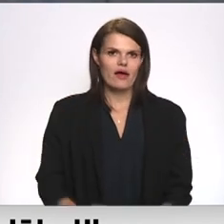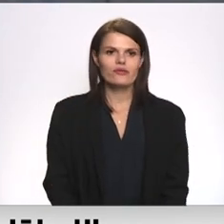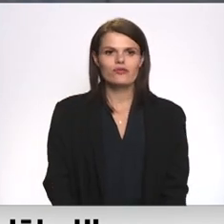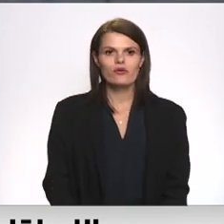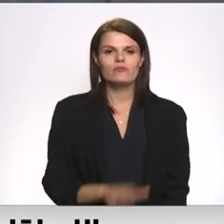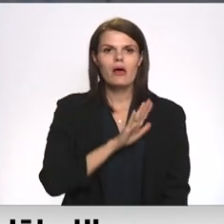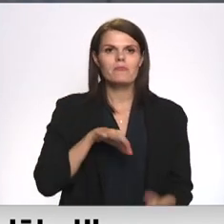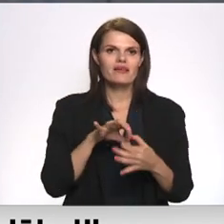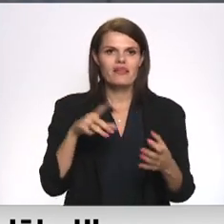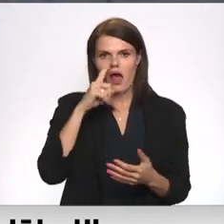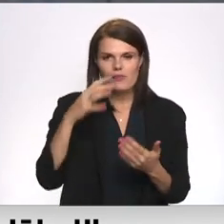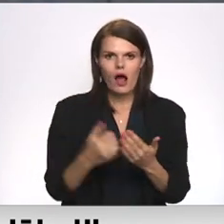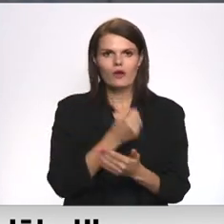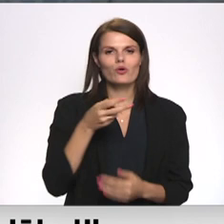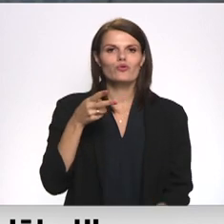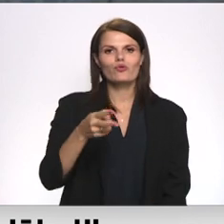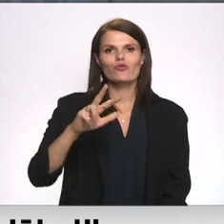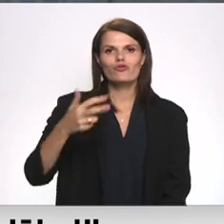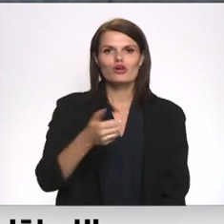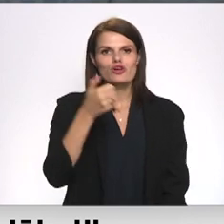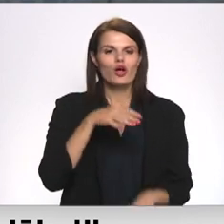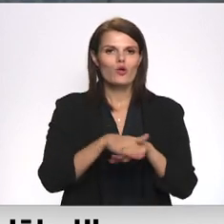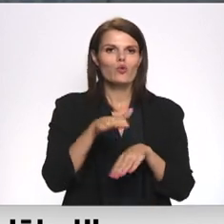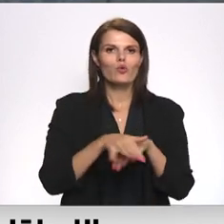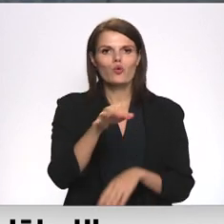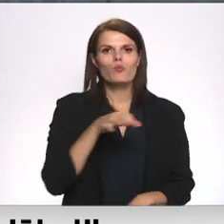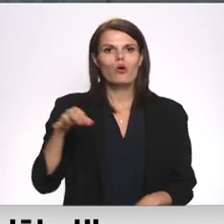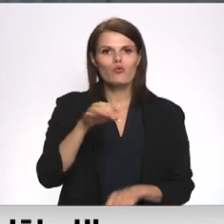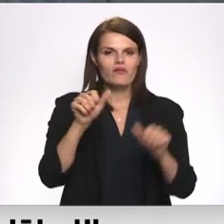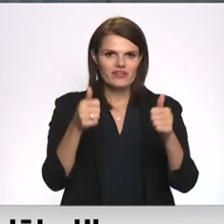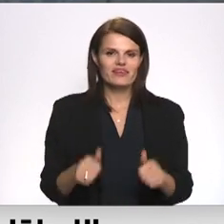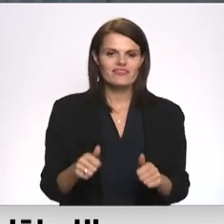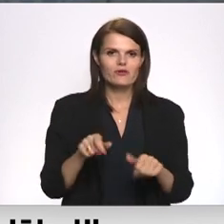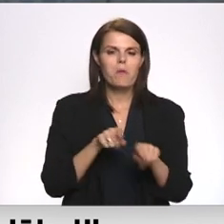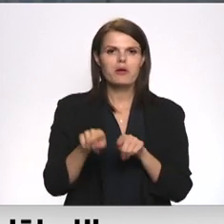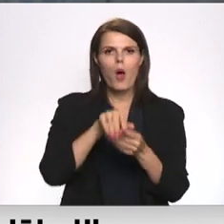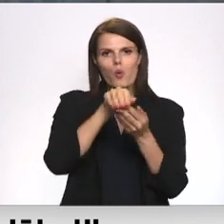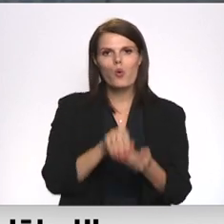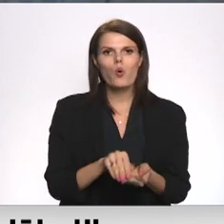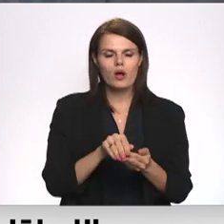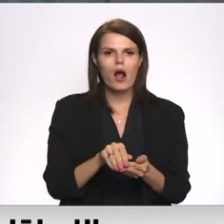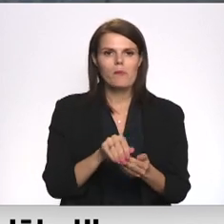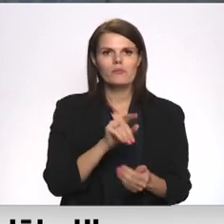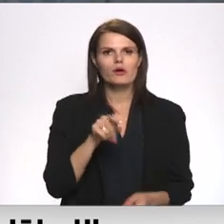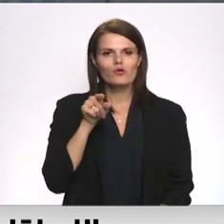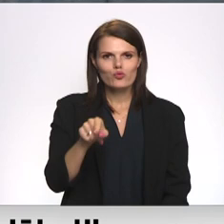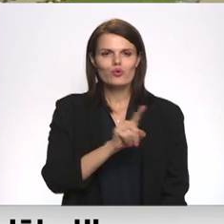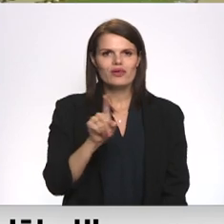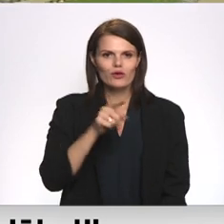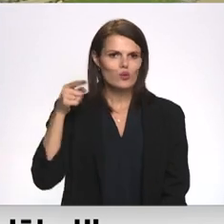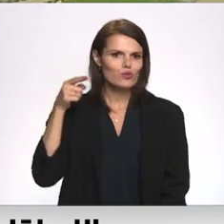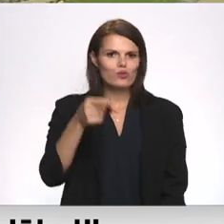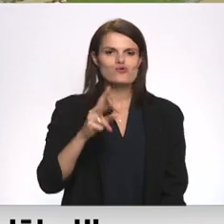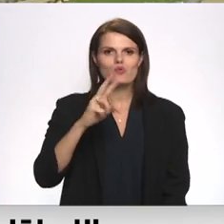Pēc neatkarības atgūšanas 2003. Gadā Tukuma novada Lestenē tika izveidoti brāļu kapi, kur adusis vairāk nekā 1000